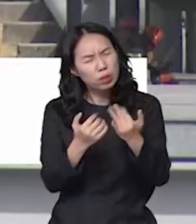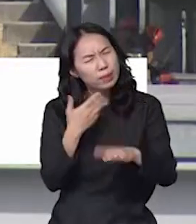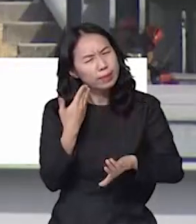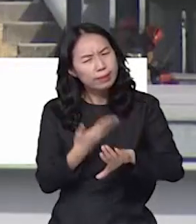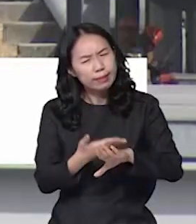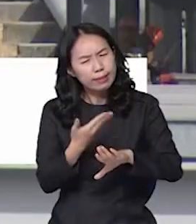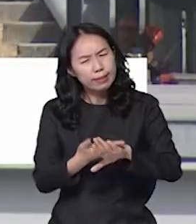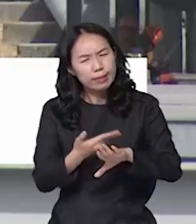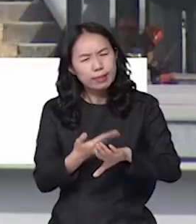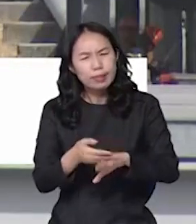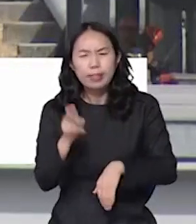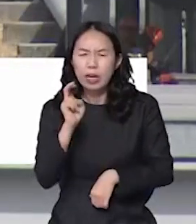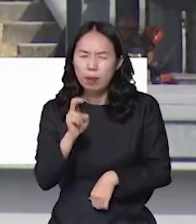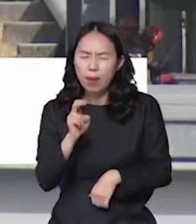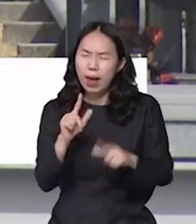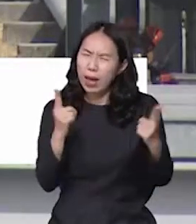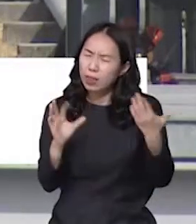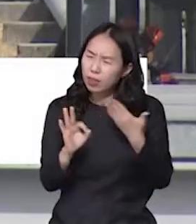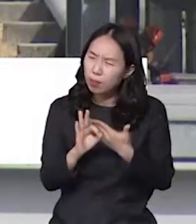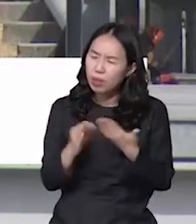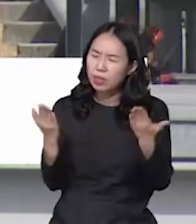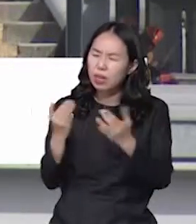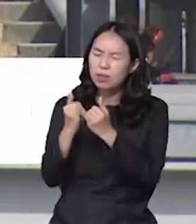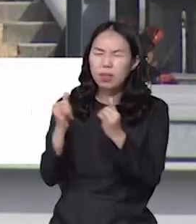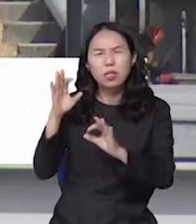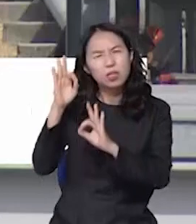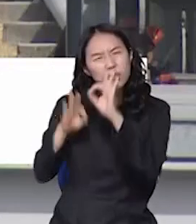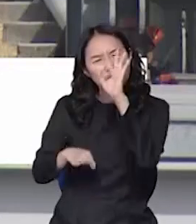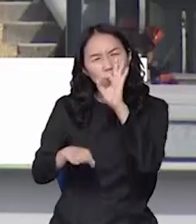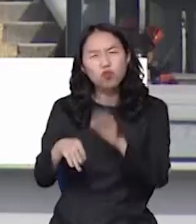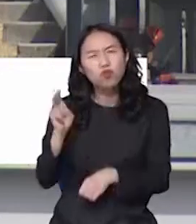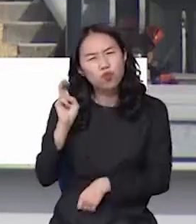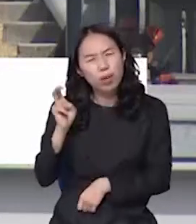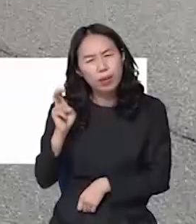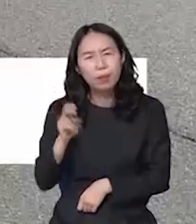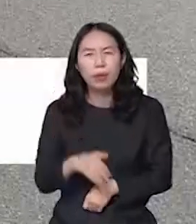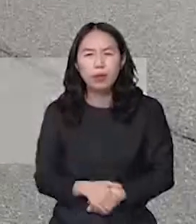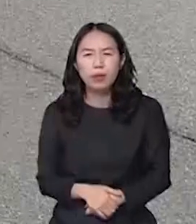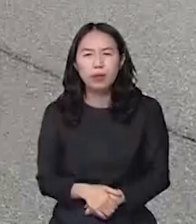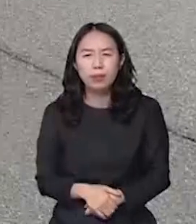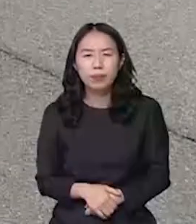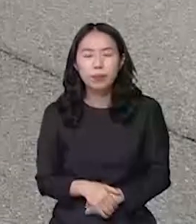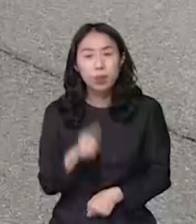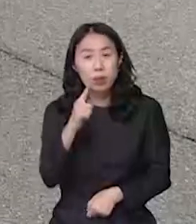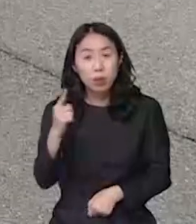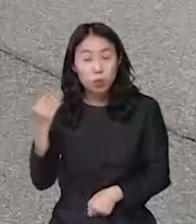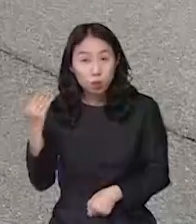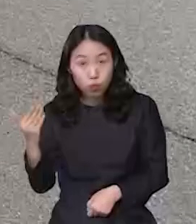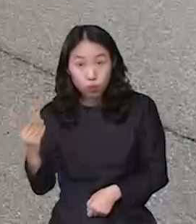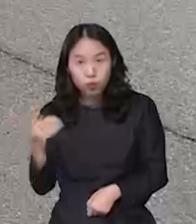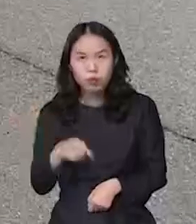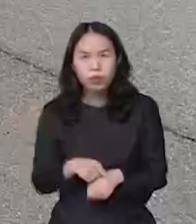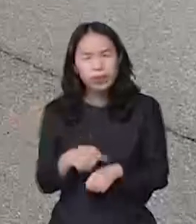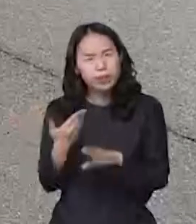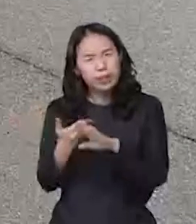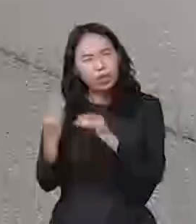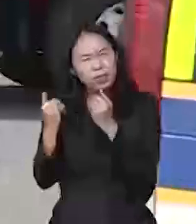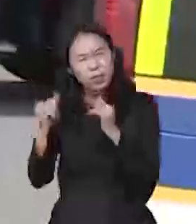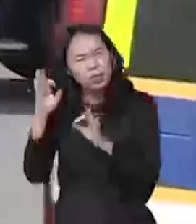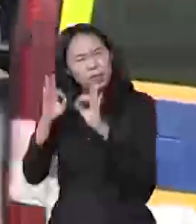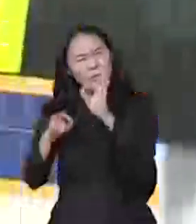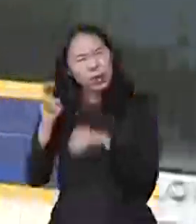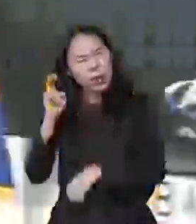있는데 자연발화일 수도 있고요. 네. 아니면 작업자가 실수를 한 걸 수도 있고. 소방당국은 일단 외부 요인으로 불이